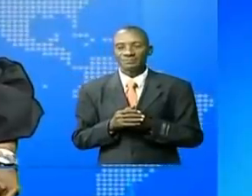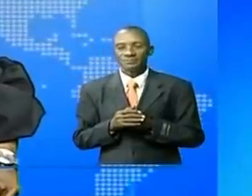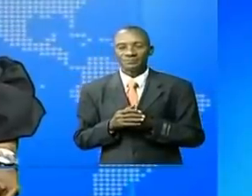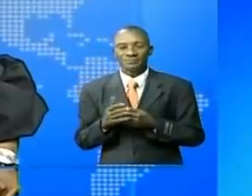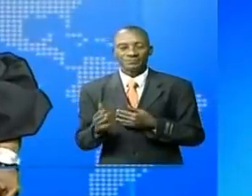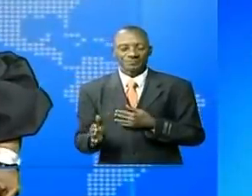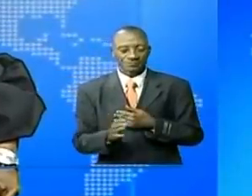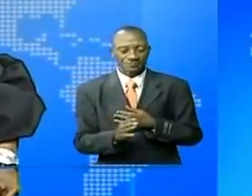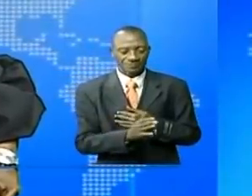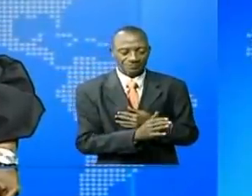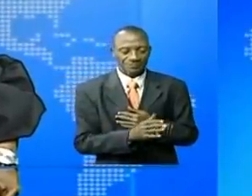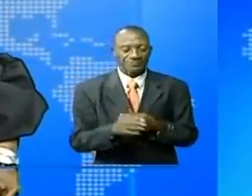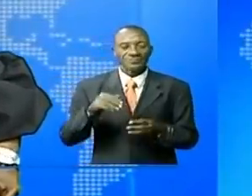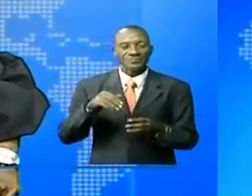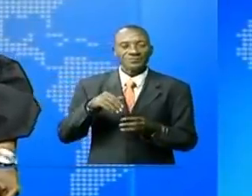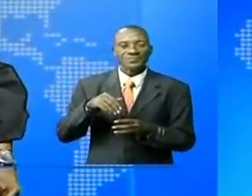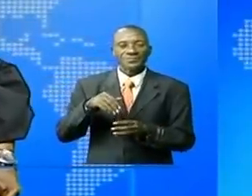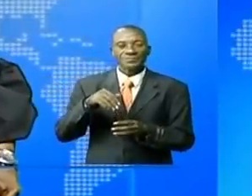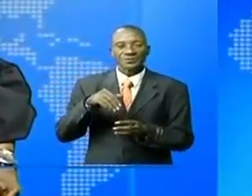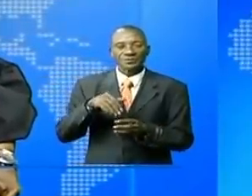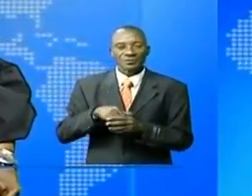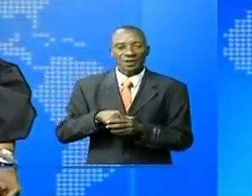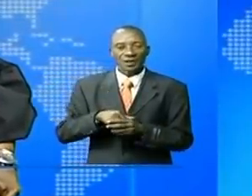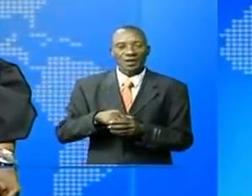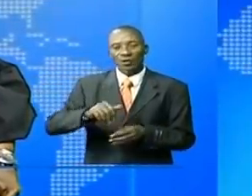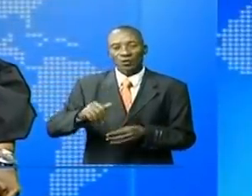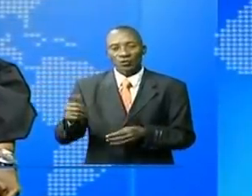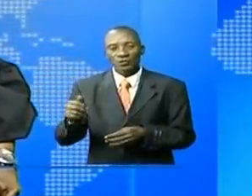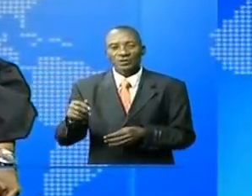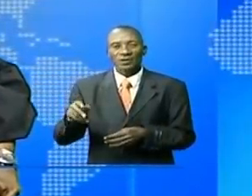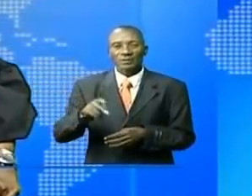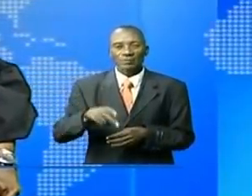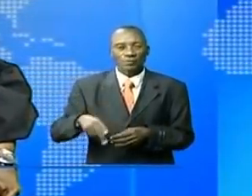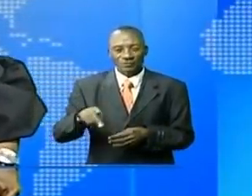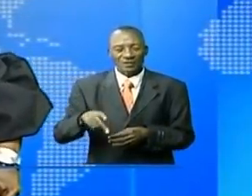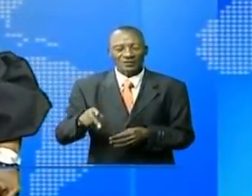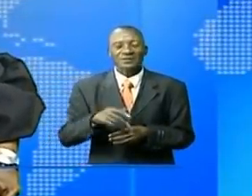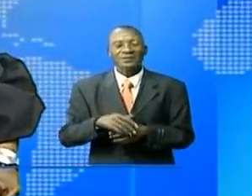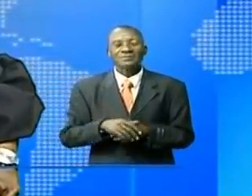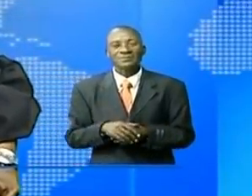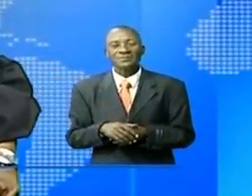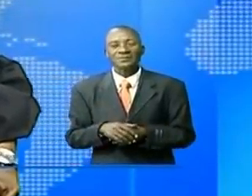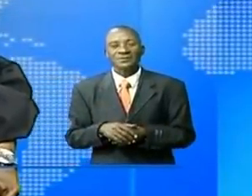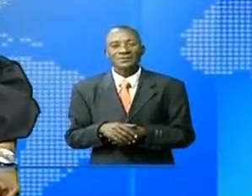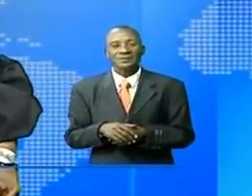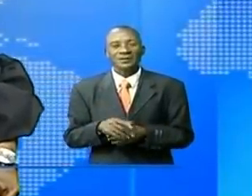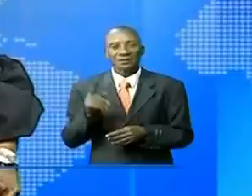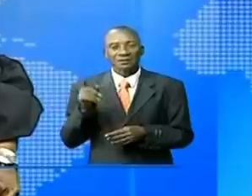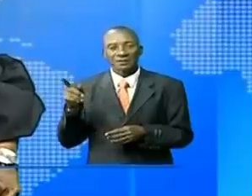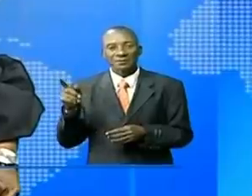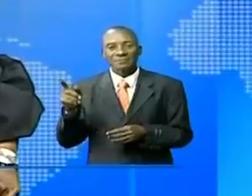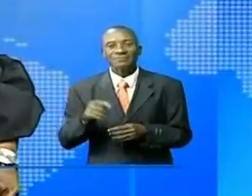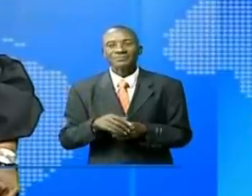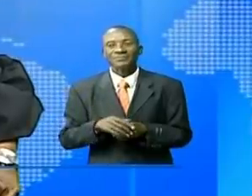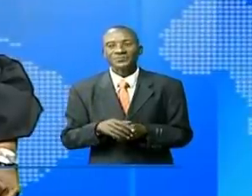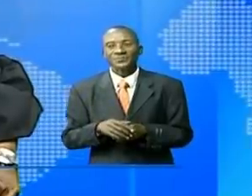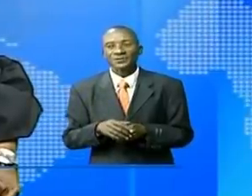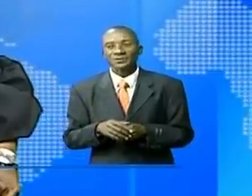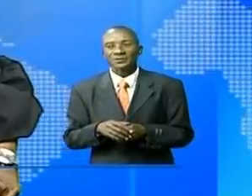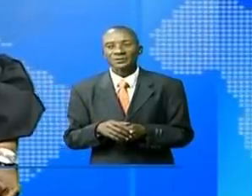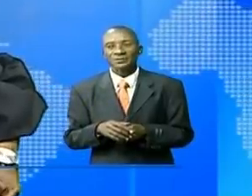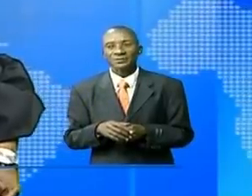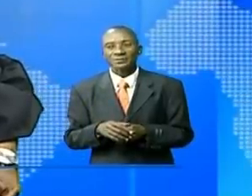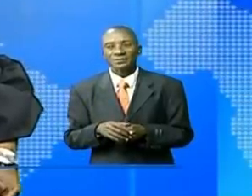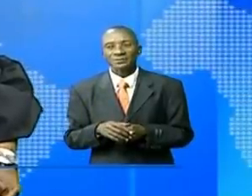Dans la province du Bawéli, et plus précisément dans le territoire de Bambessa, plusieurs habitants de ce coin du pays viennent de bénéficier des soins